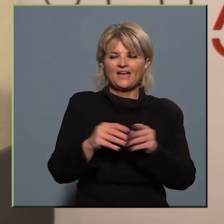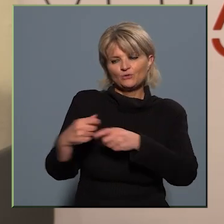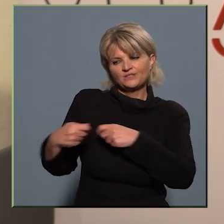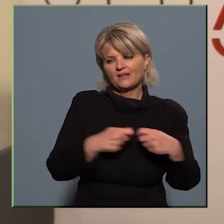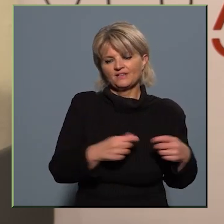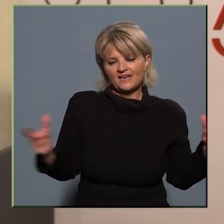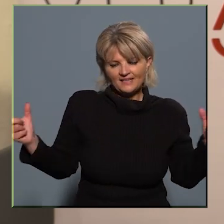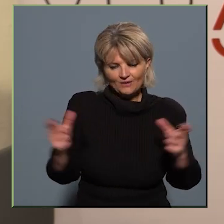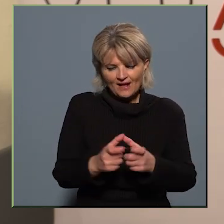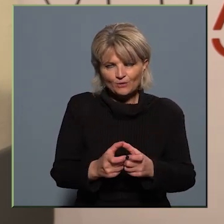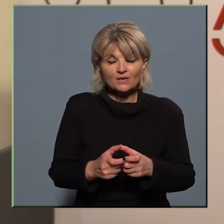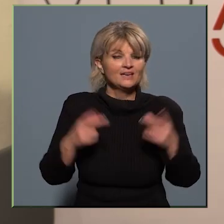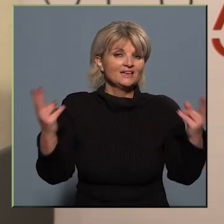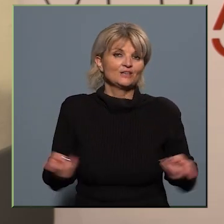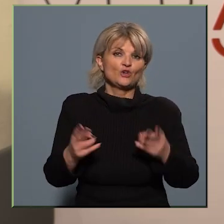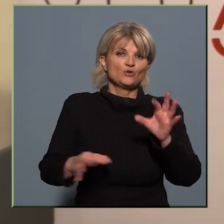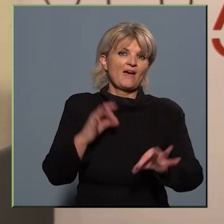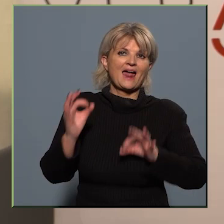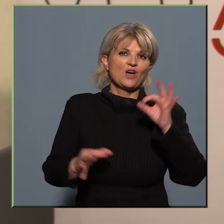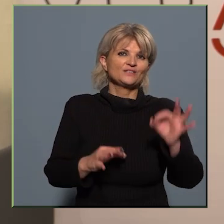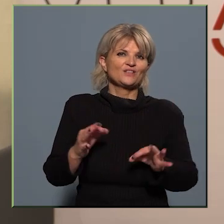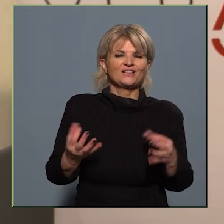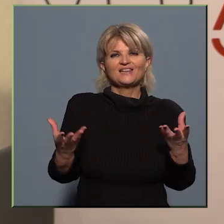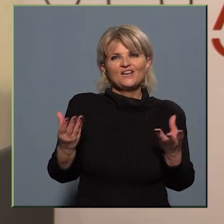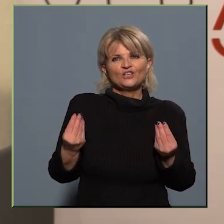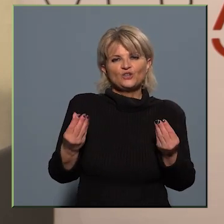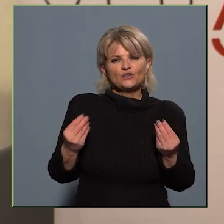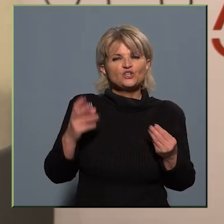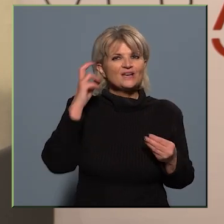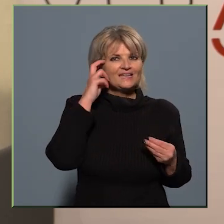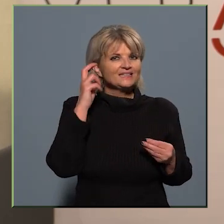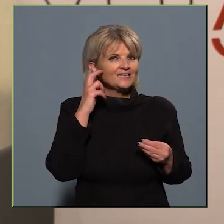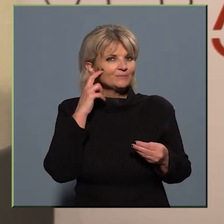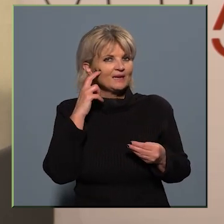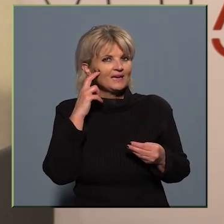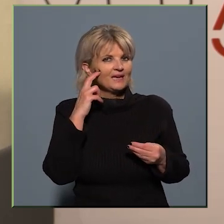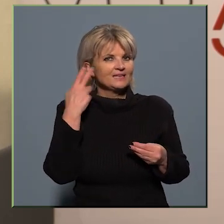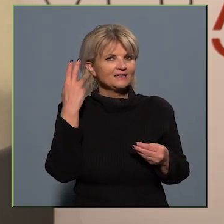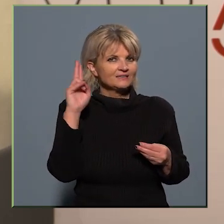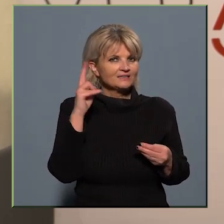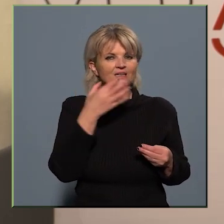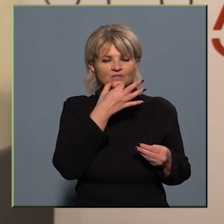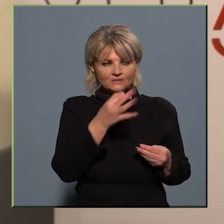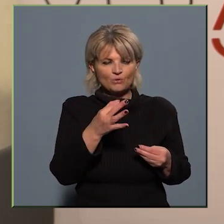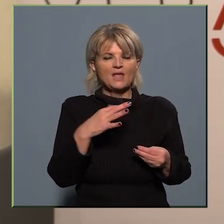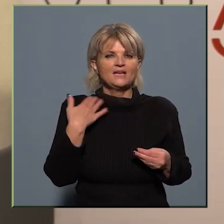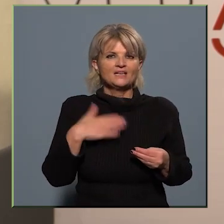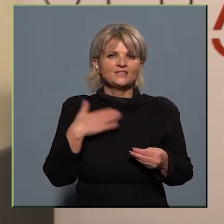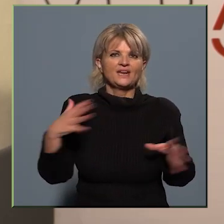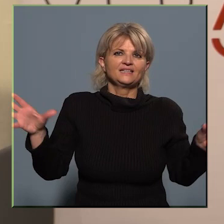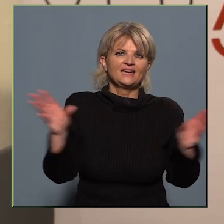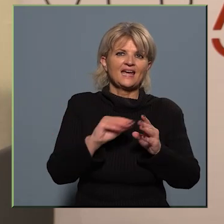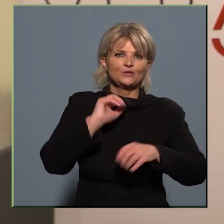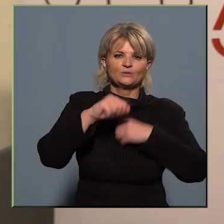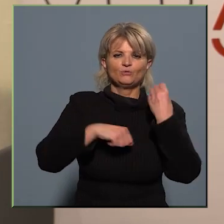velünk, és így elég könnyű választani, mert nagyon sok intézmény jelzi, hogy ilyenkor szeretnének